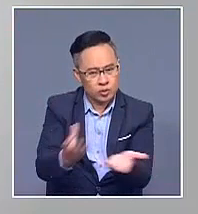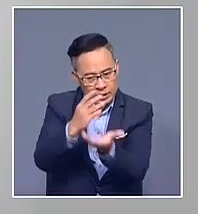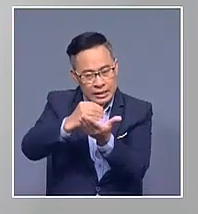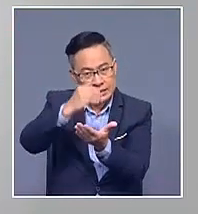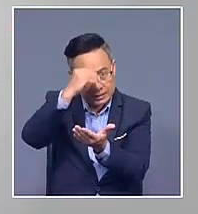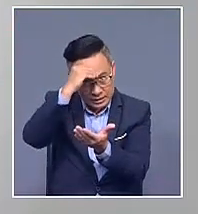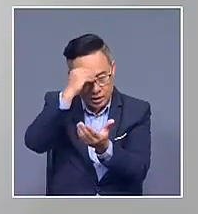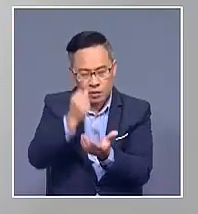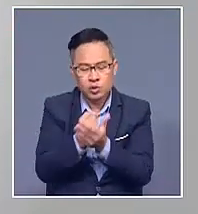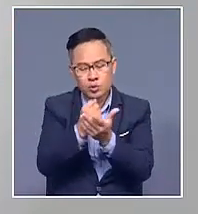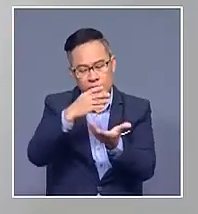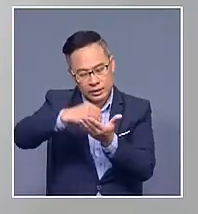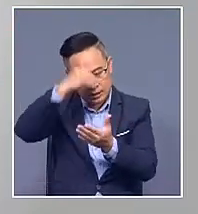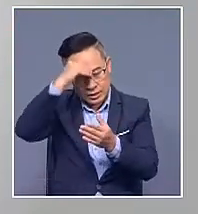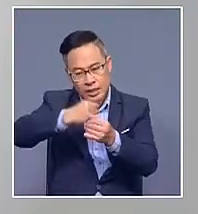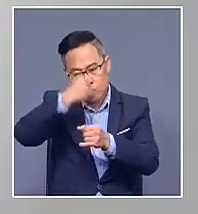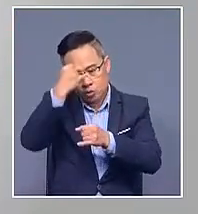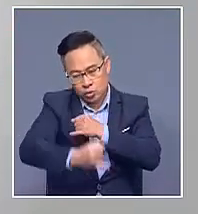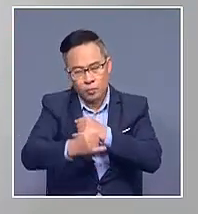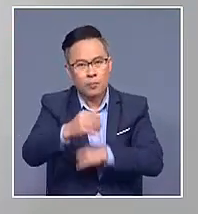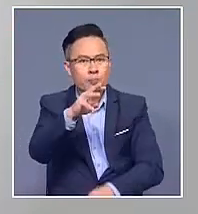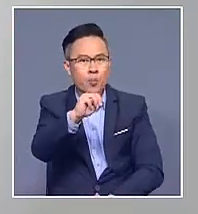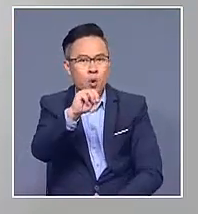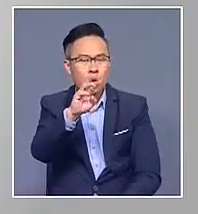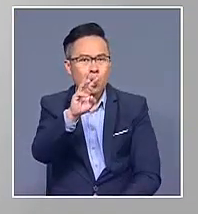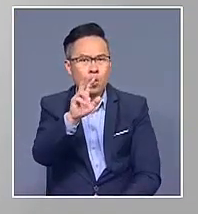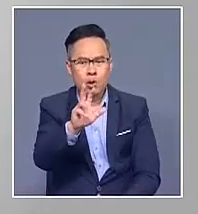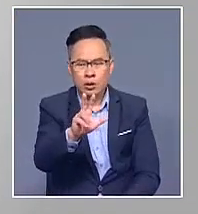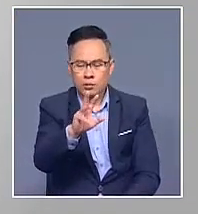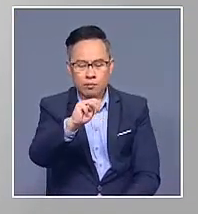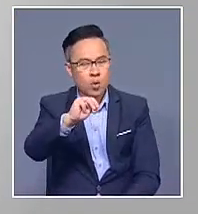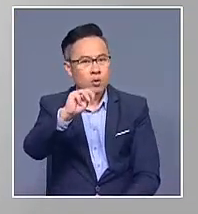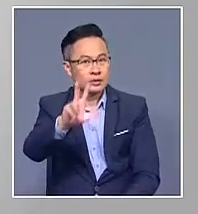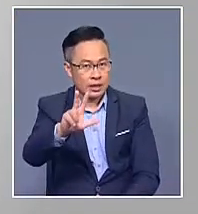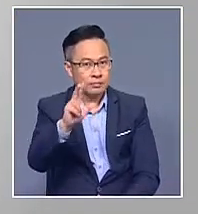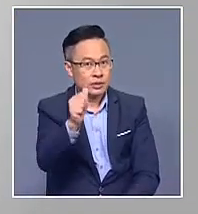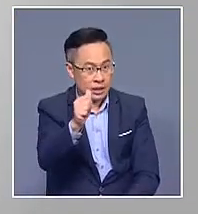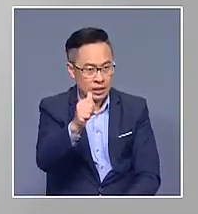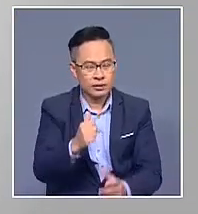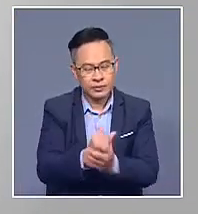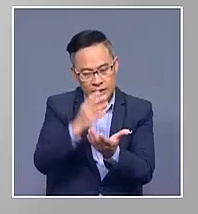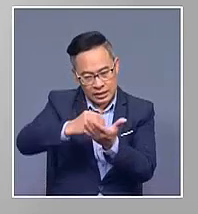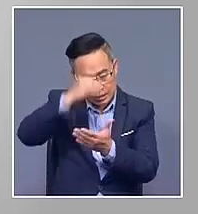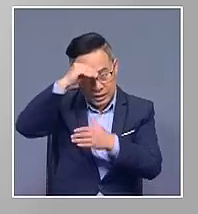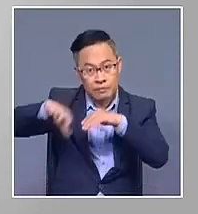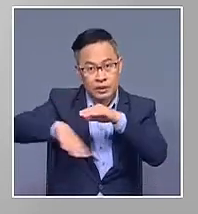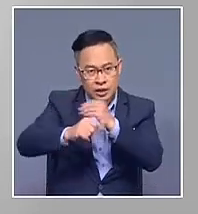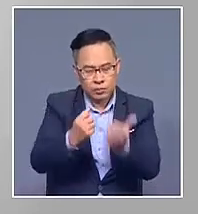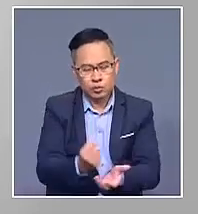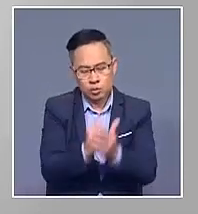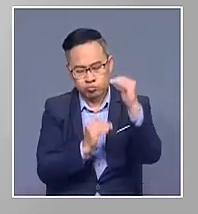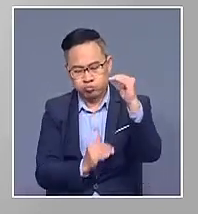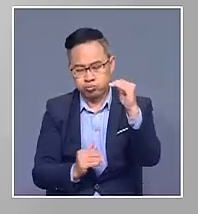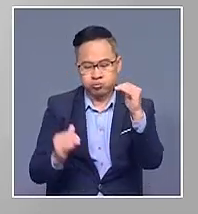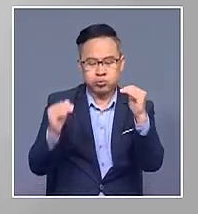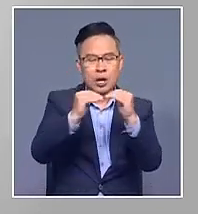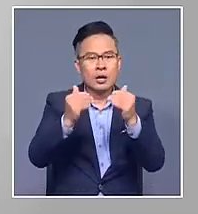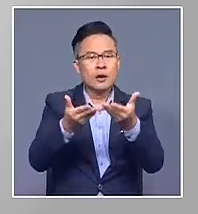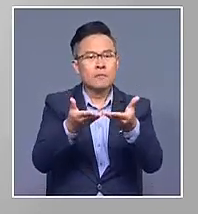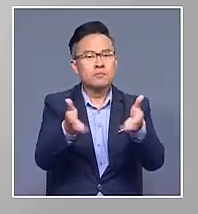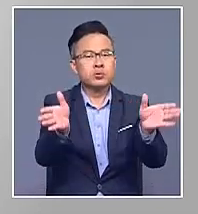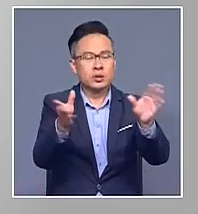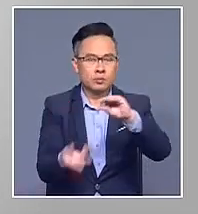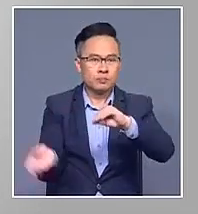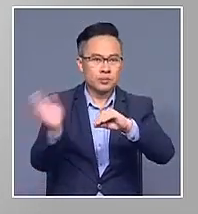อกาสเรียนหนังสือจนจบการศึกษาขั้นพื้นฐานทั้งหมดนี้ค่ะก็เพื่อแก้ปัญหาความเหลื่อมล้ำทางการศึกษาขยายโอกาส